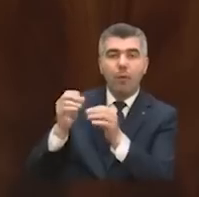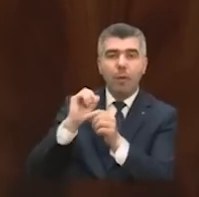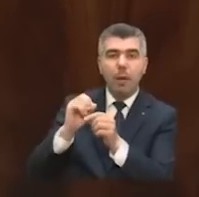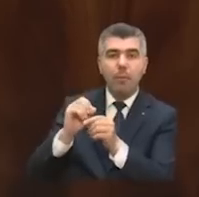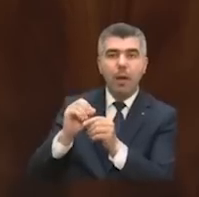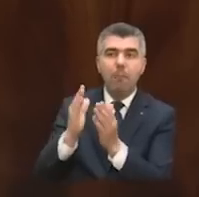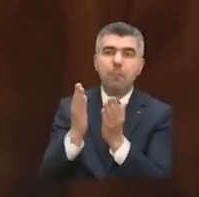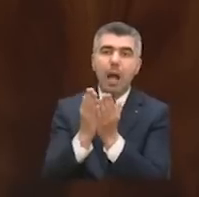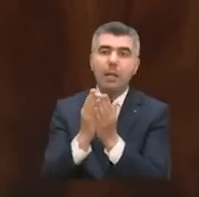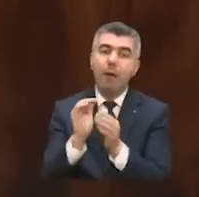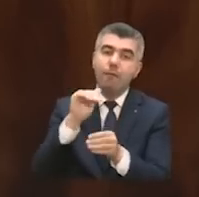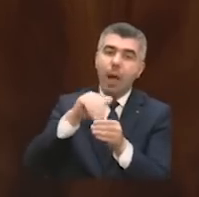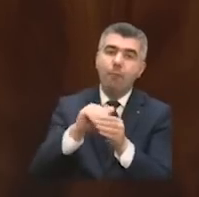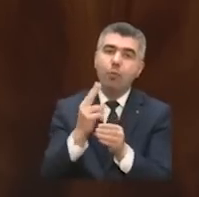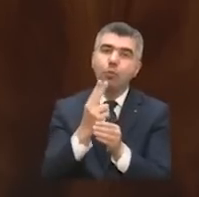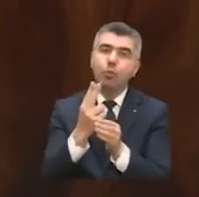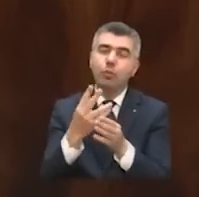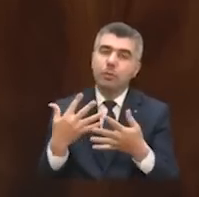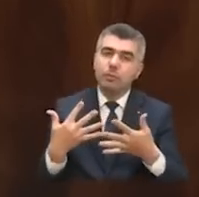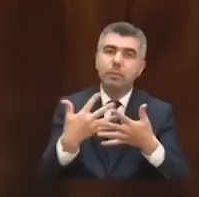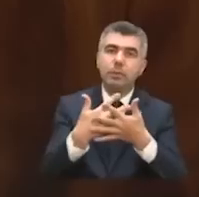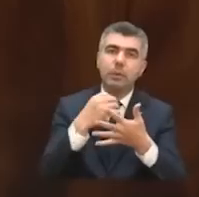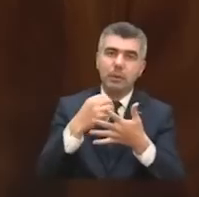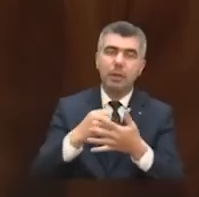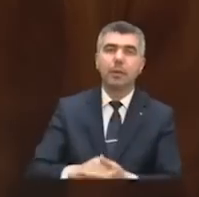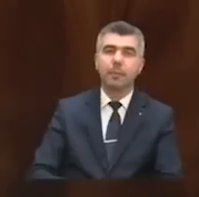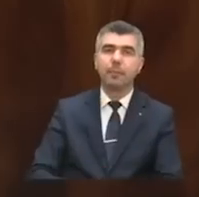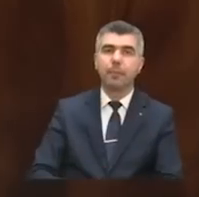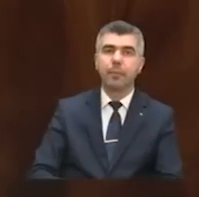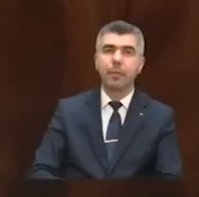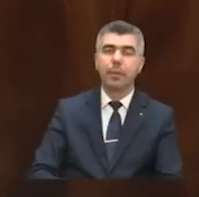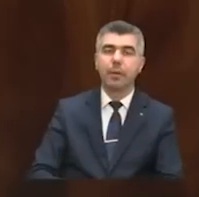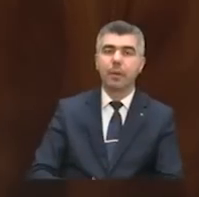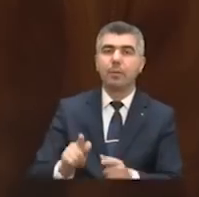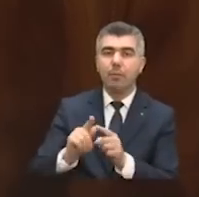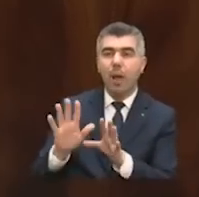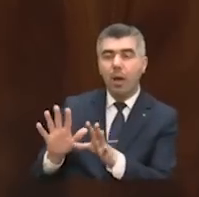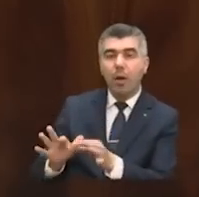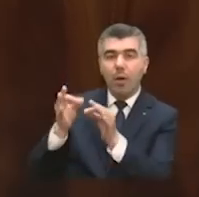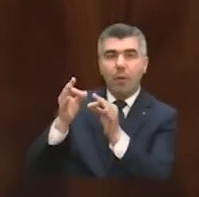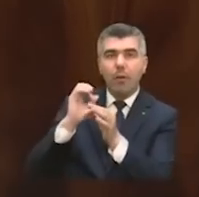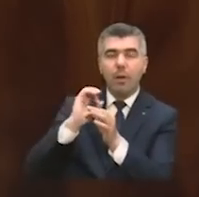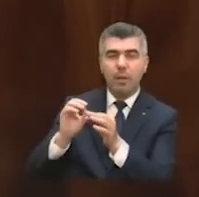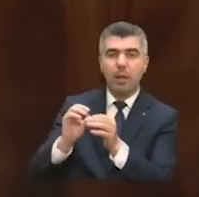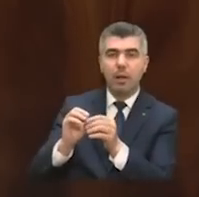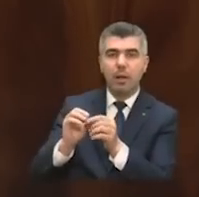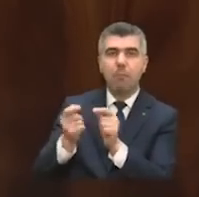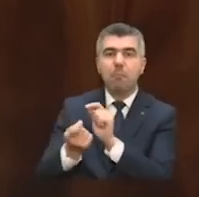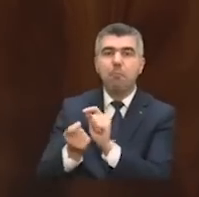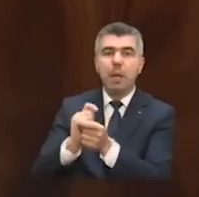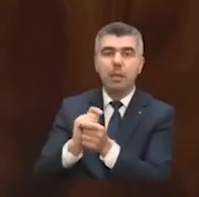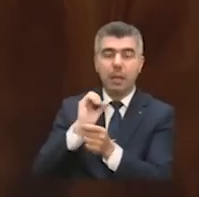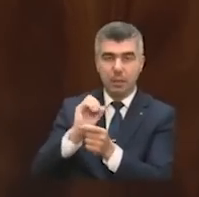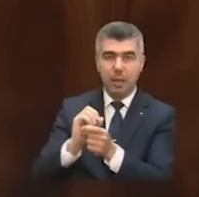لداخل جوج ديال المدارس اللي هي كبرى باش يقدر يدوز من الشعبه